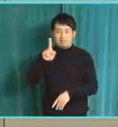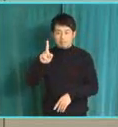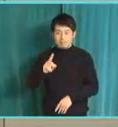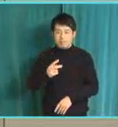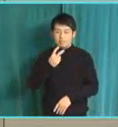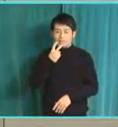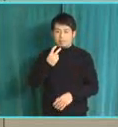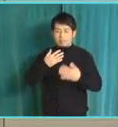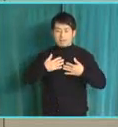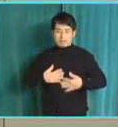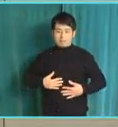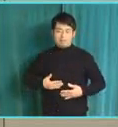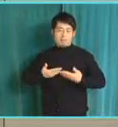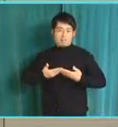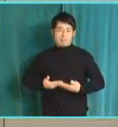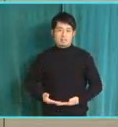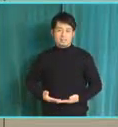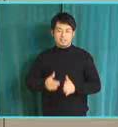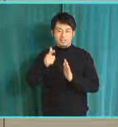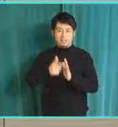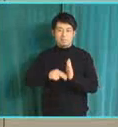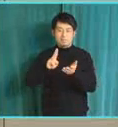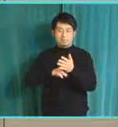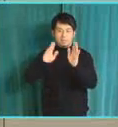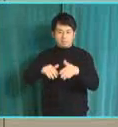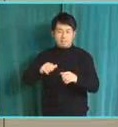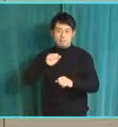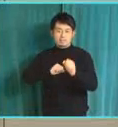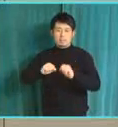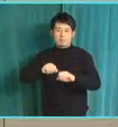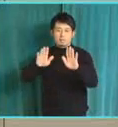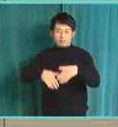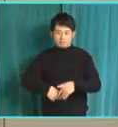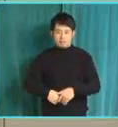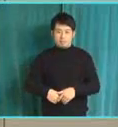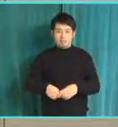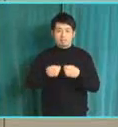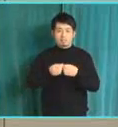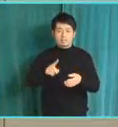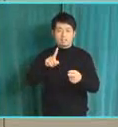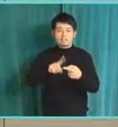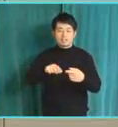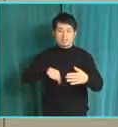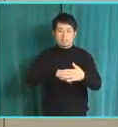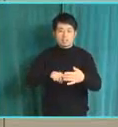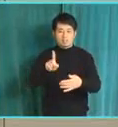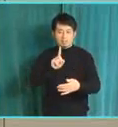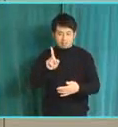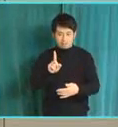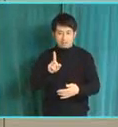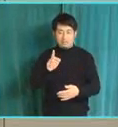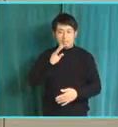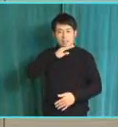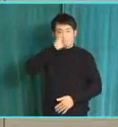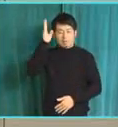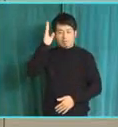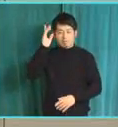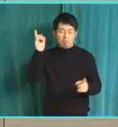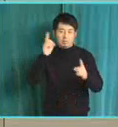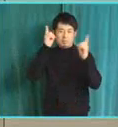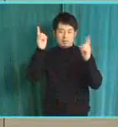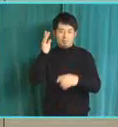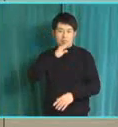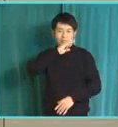。で、それもずっと取り組んでいるんですけども、具体的に言うと、そのパトロールをもう委員会の中で、委員の中